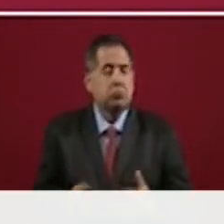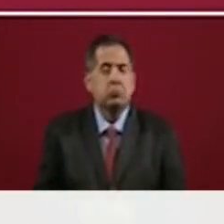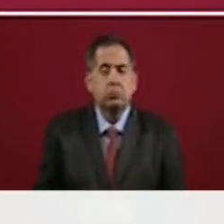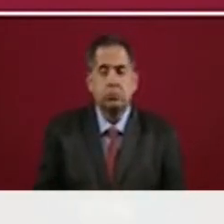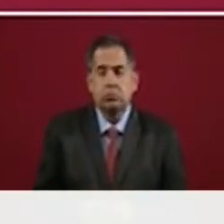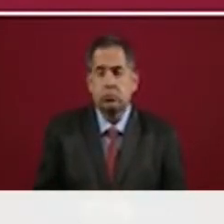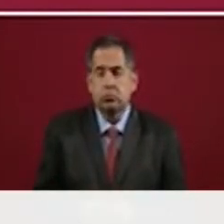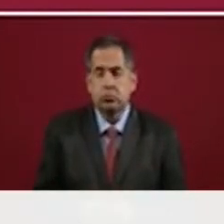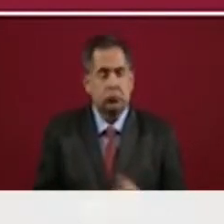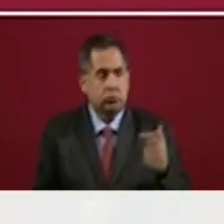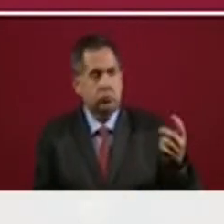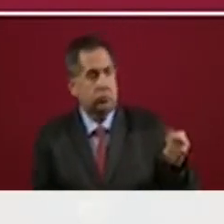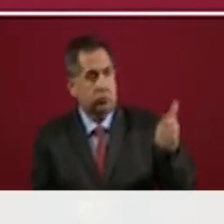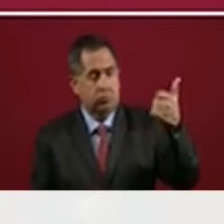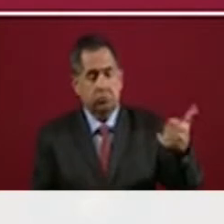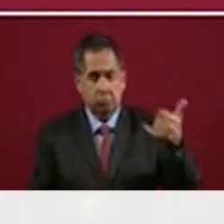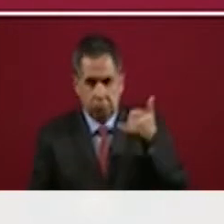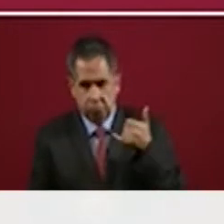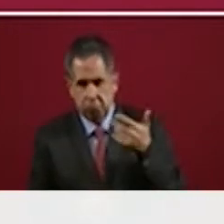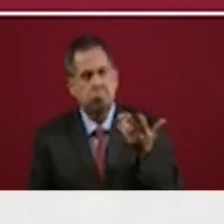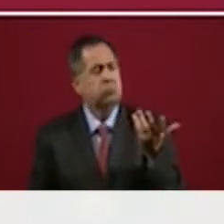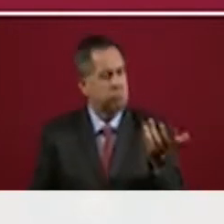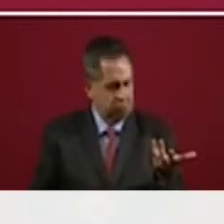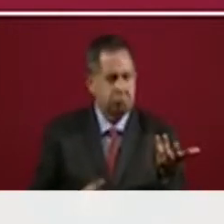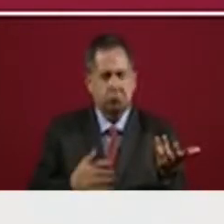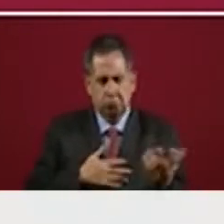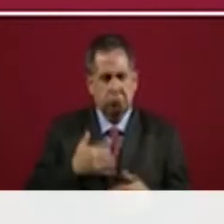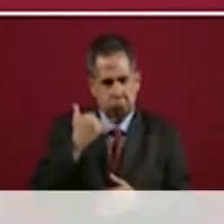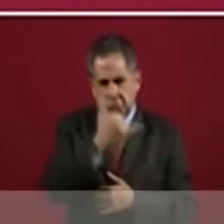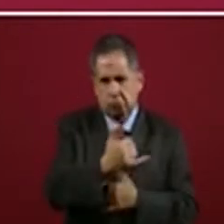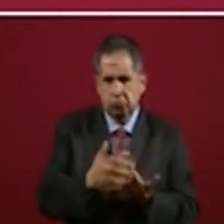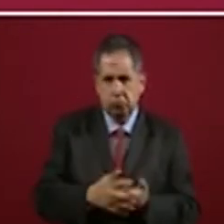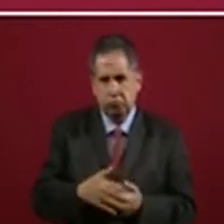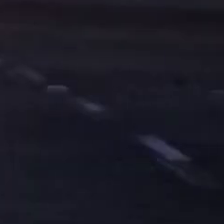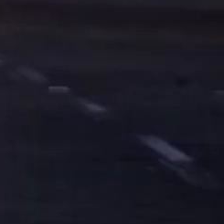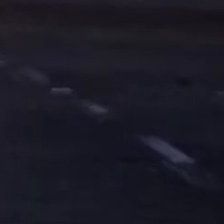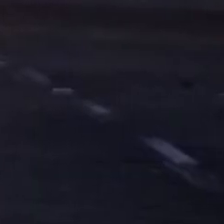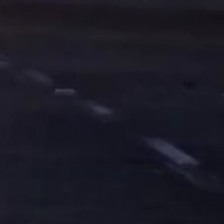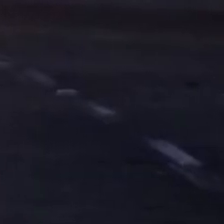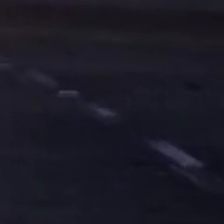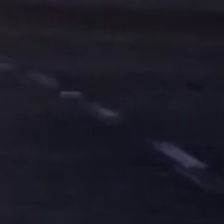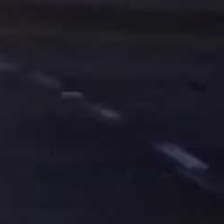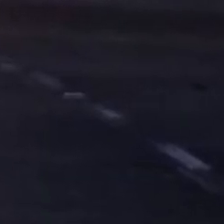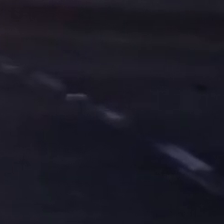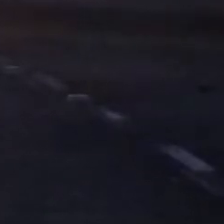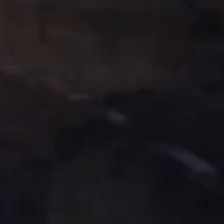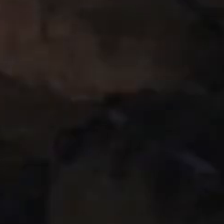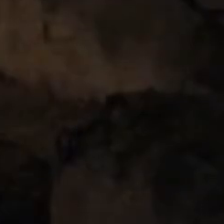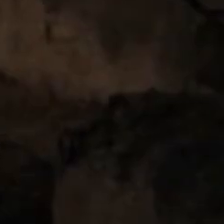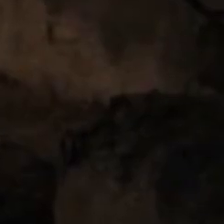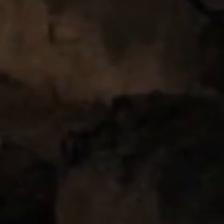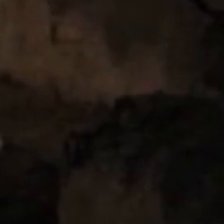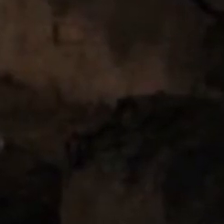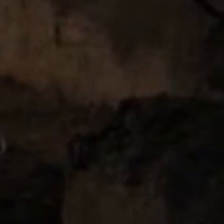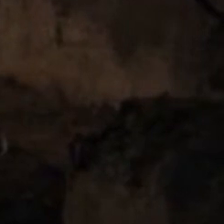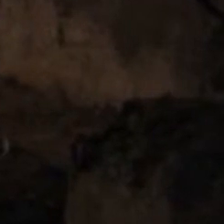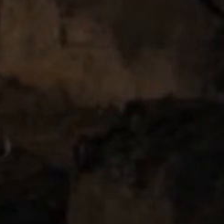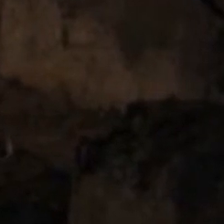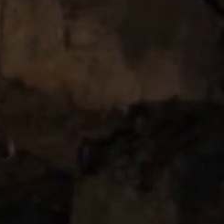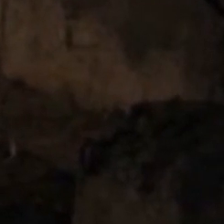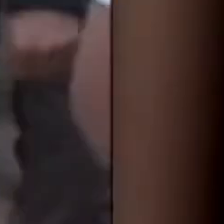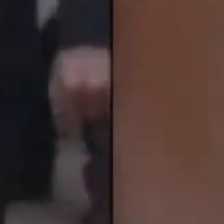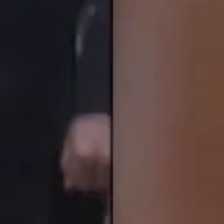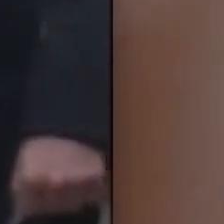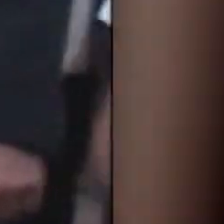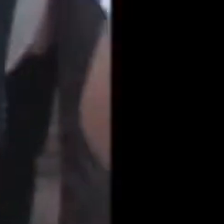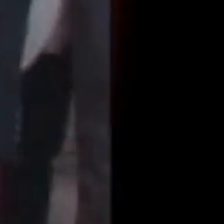마약 조직 소탕 작전에 실효성에 대해 의문을 제기해 왔습니다 수 이미 미국은 메리다 법안에 따라 훈련